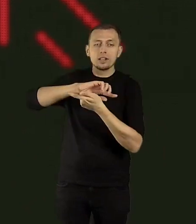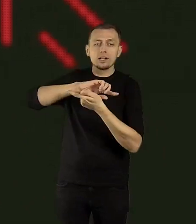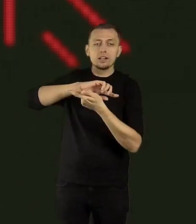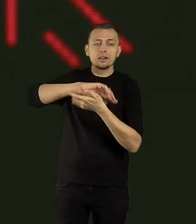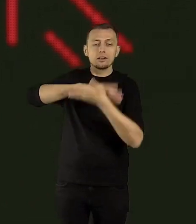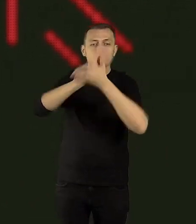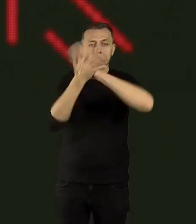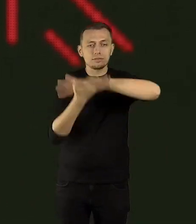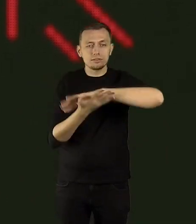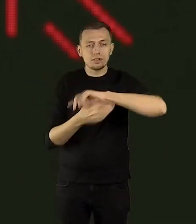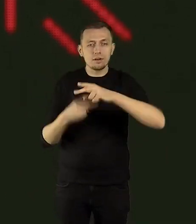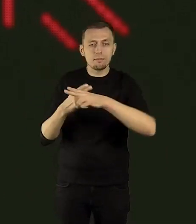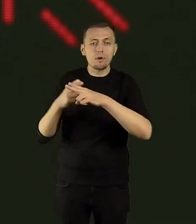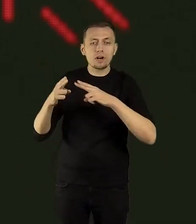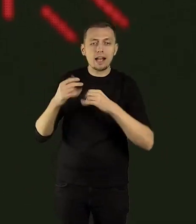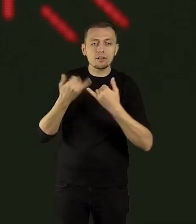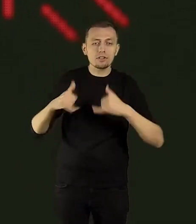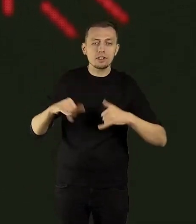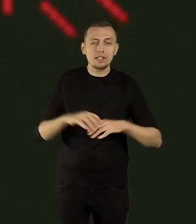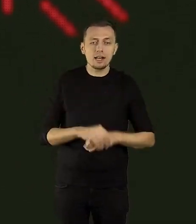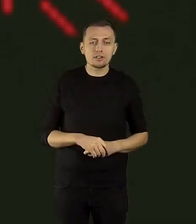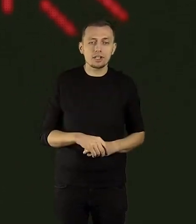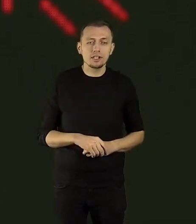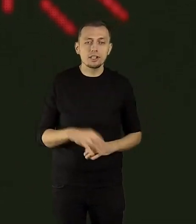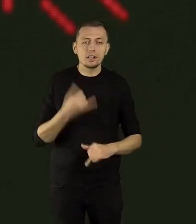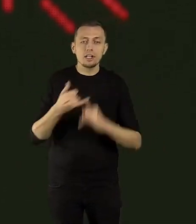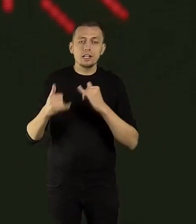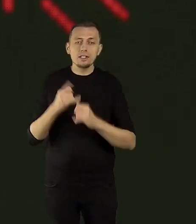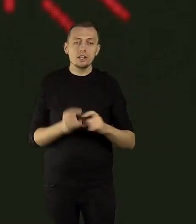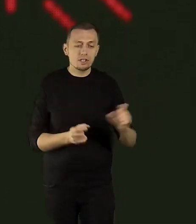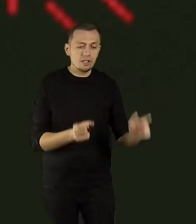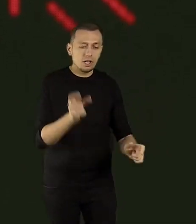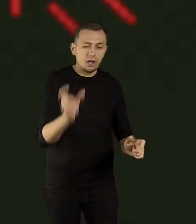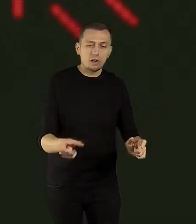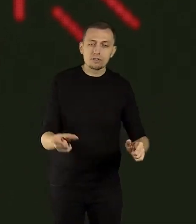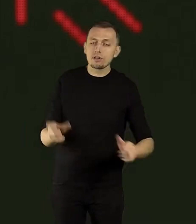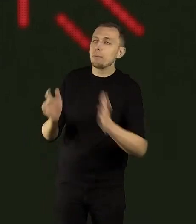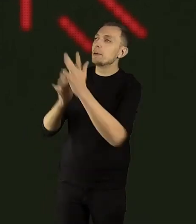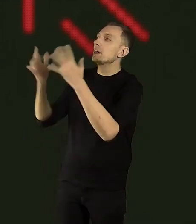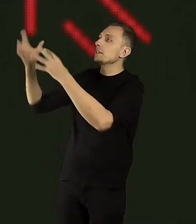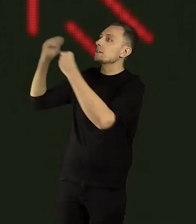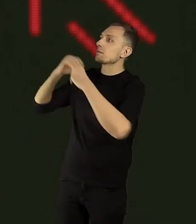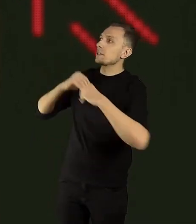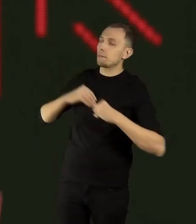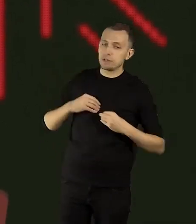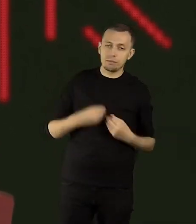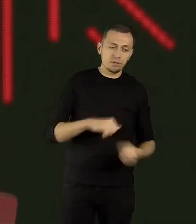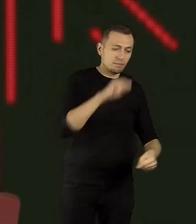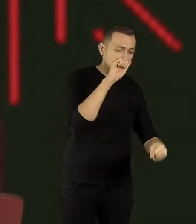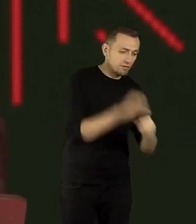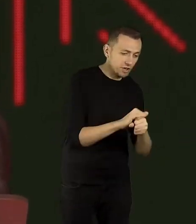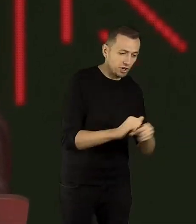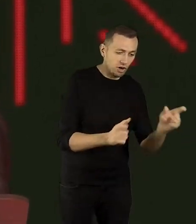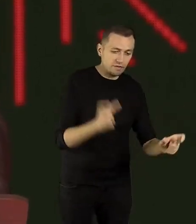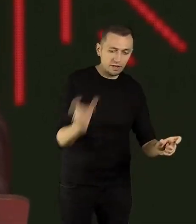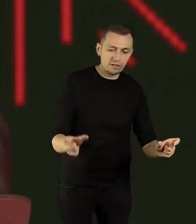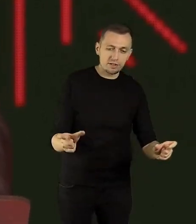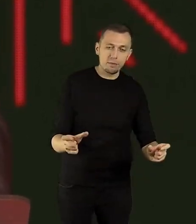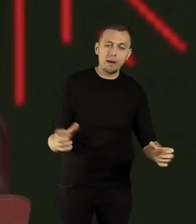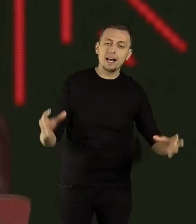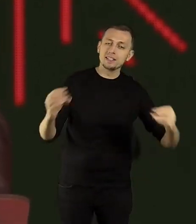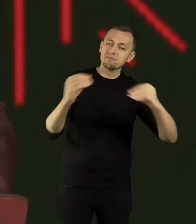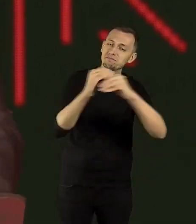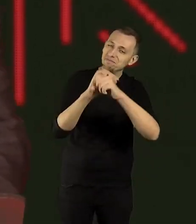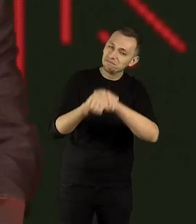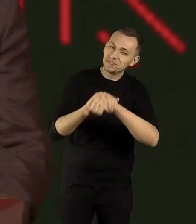przyjęci. Wrogowie stają się przyjaciółmi. Głodni są nakarmieni, chorzy są uzdrawiani, opuszczeni są przygarnięci,